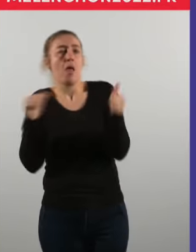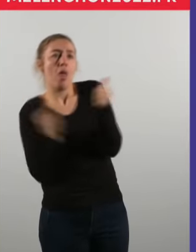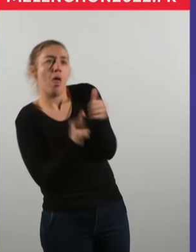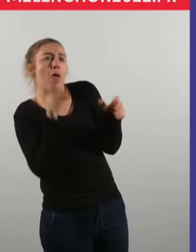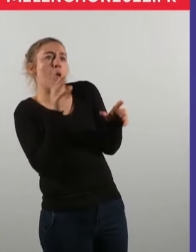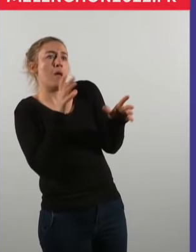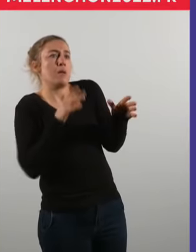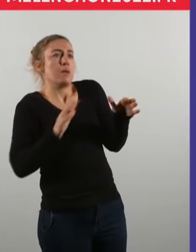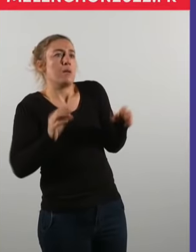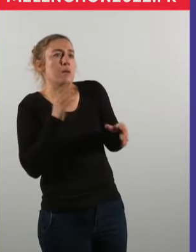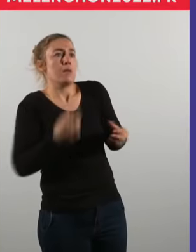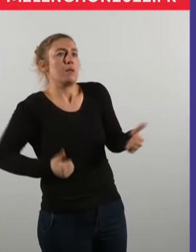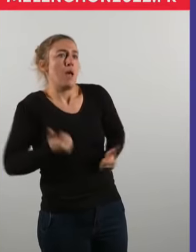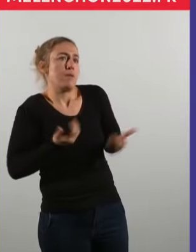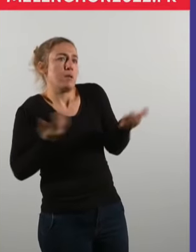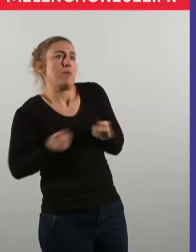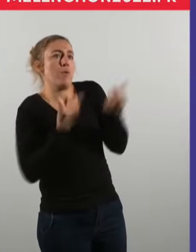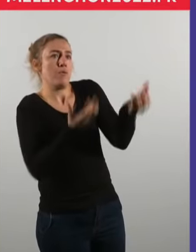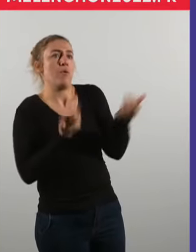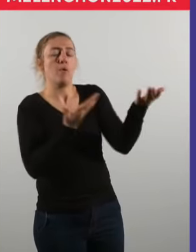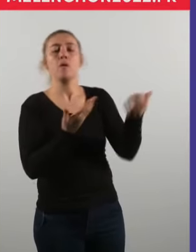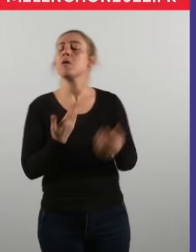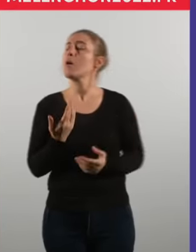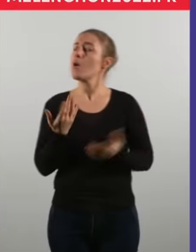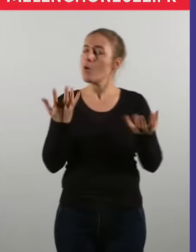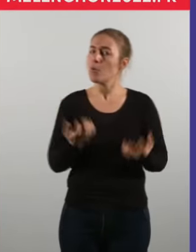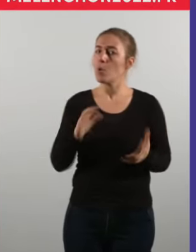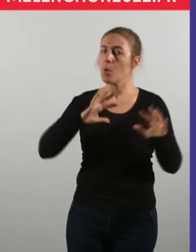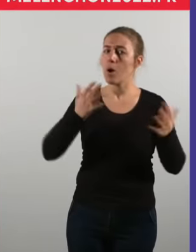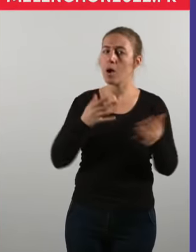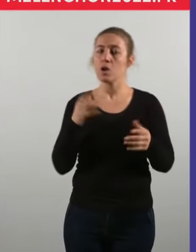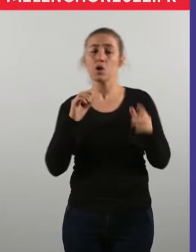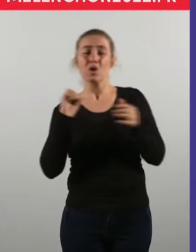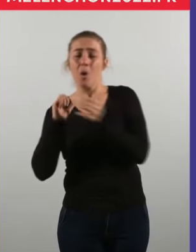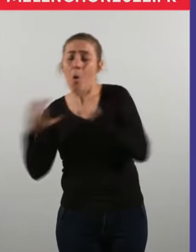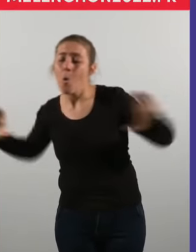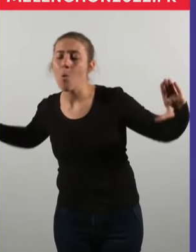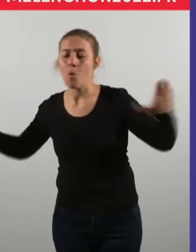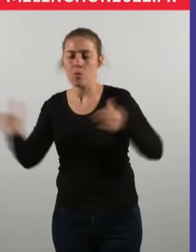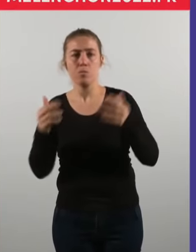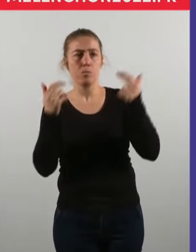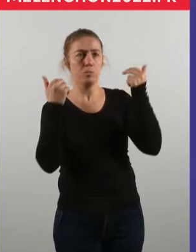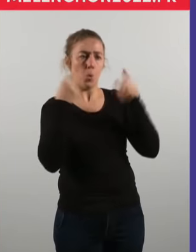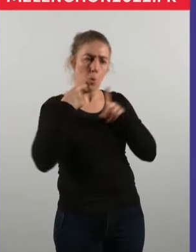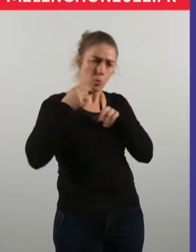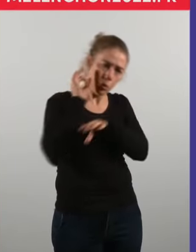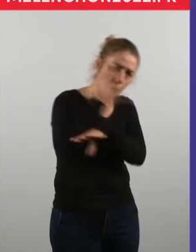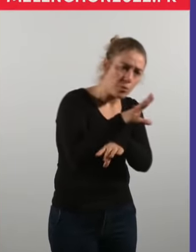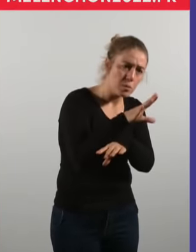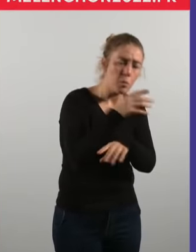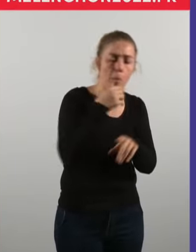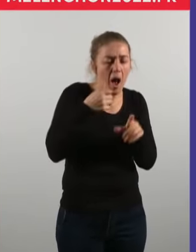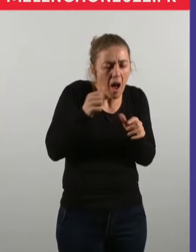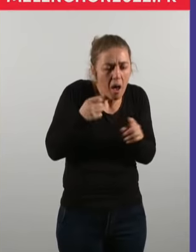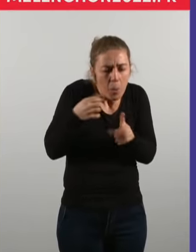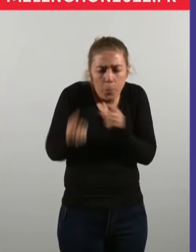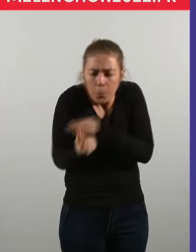être efficace, le refus doit être total et non pas porté sur tel ou tel point.